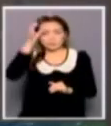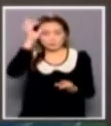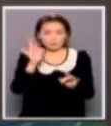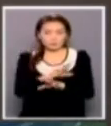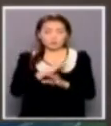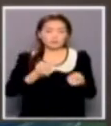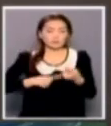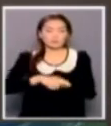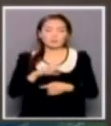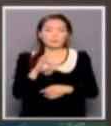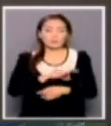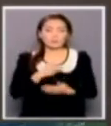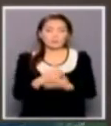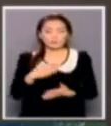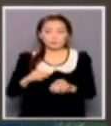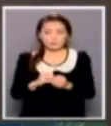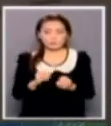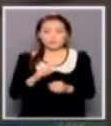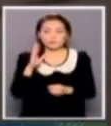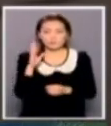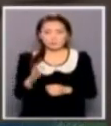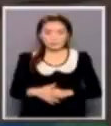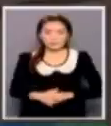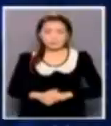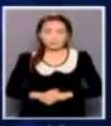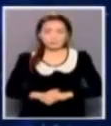жырлары бізге сонысымен қымбат, сонысымен